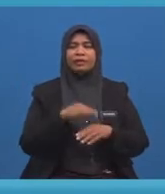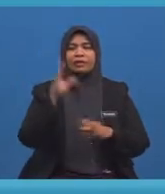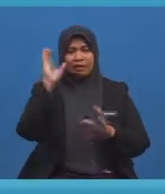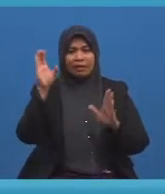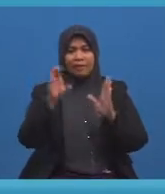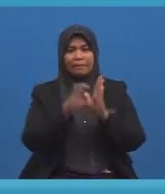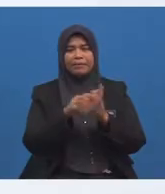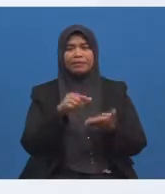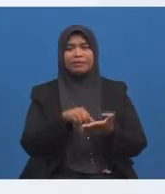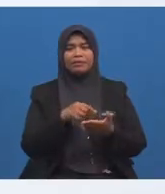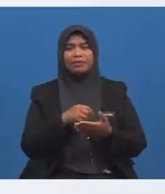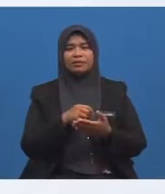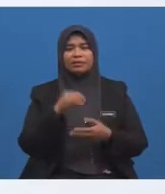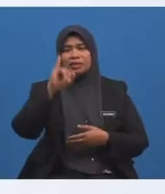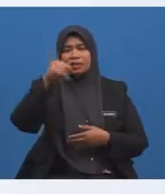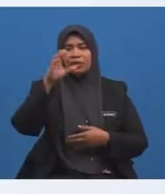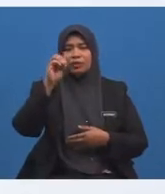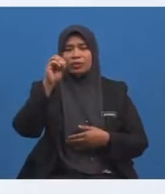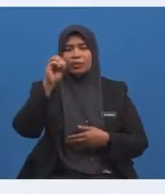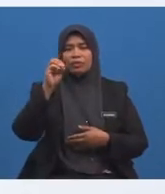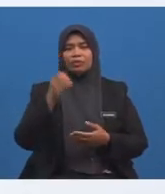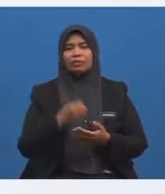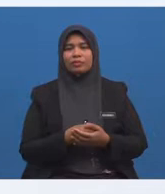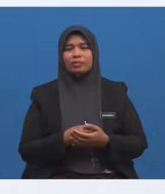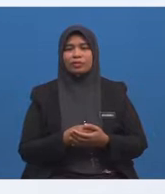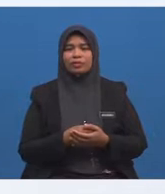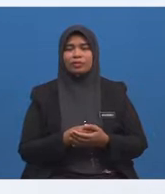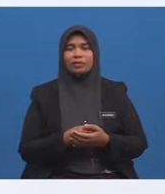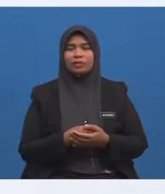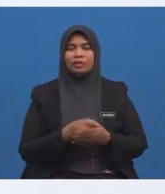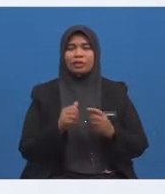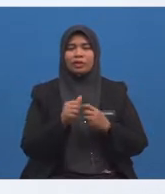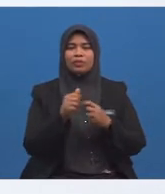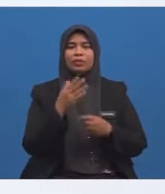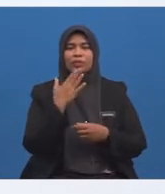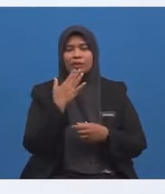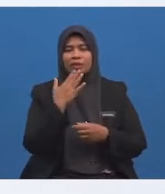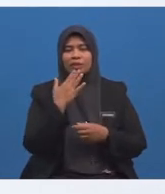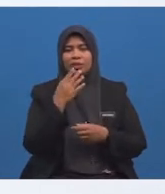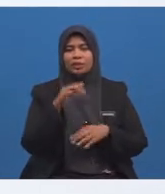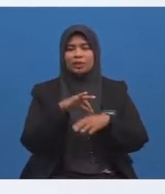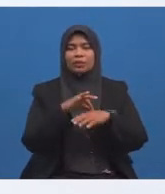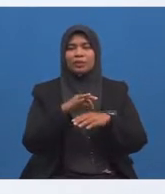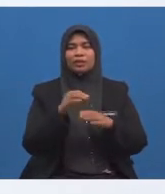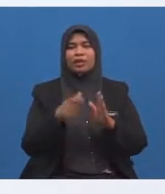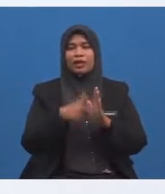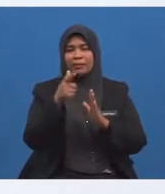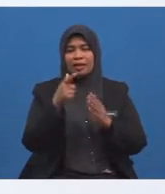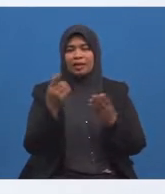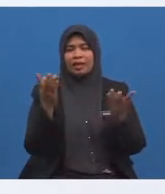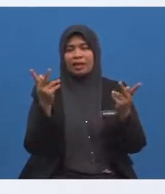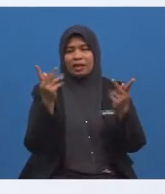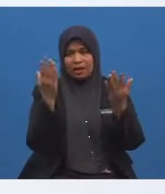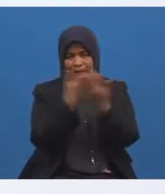Daripada gambar ini, J-O, baby J-O mewarisi kulit saya kerana ia lebih